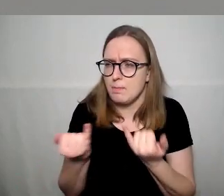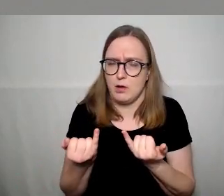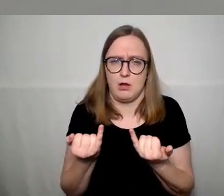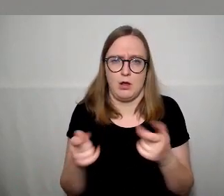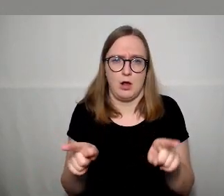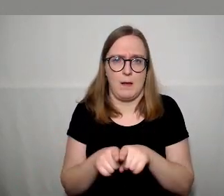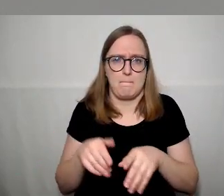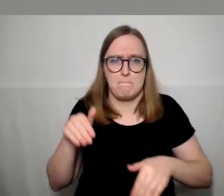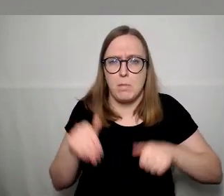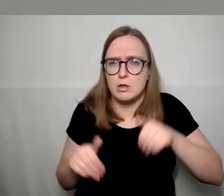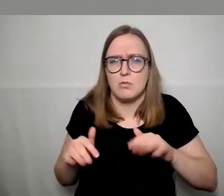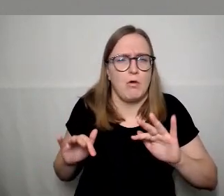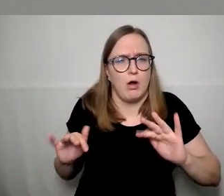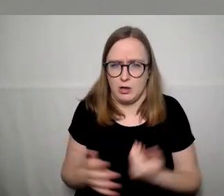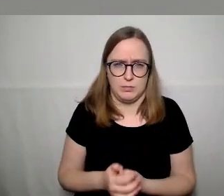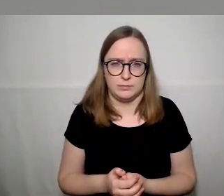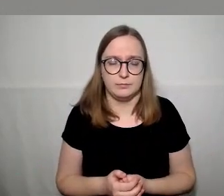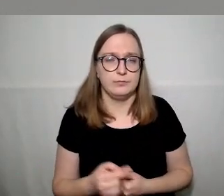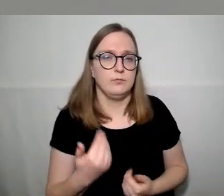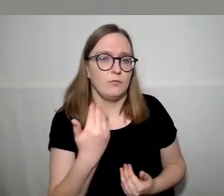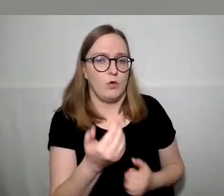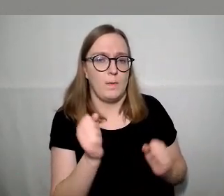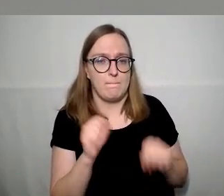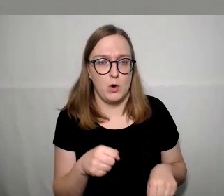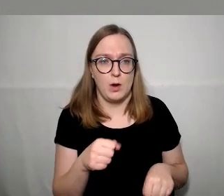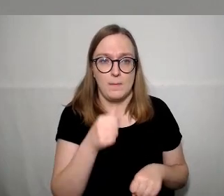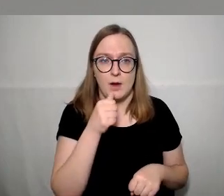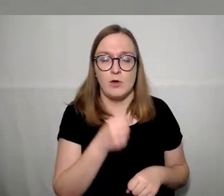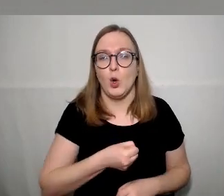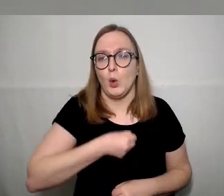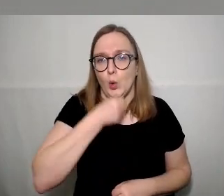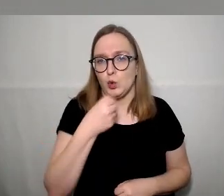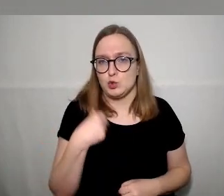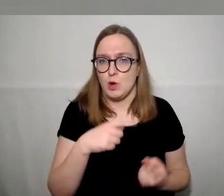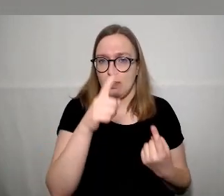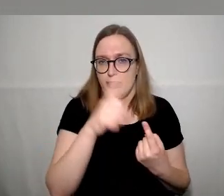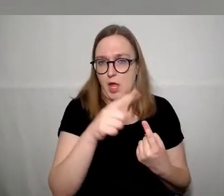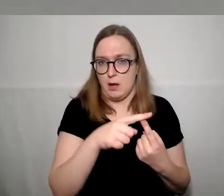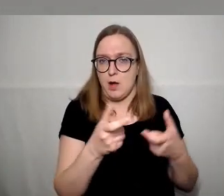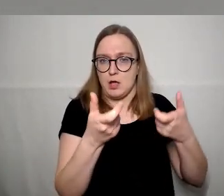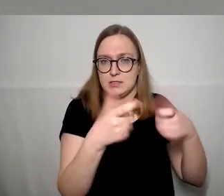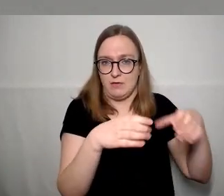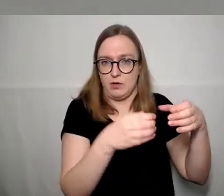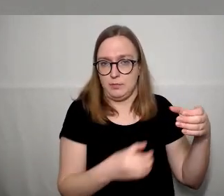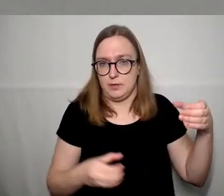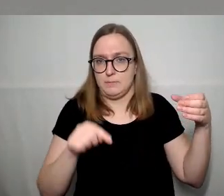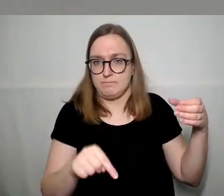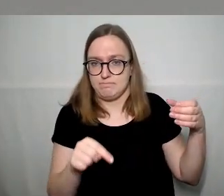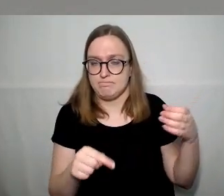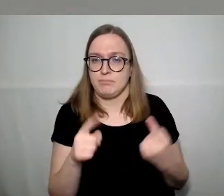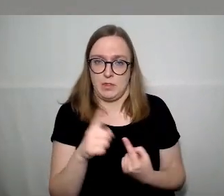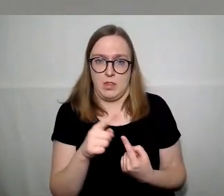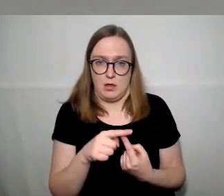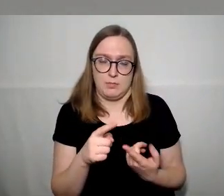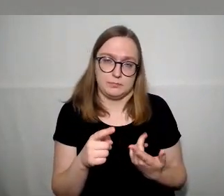jūs įsivaizduojate? Tai galėtų būti steigiamos, tarkim, seniorų tarybos prie savivaldybės, kurios galėtų